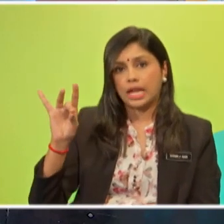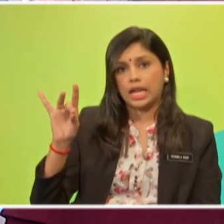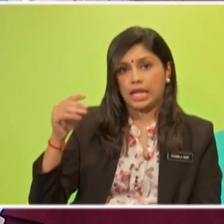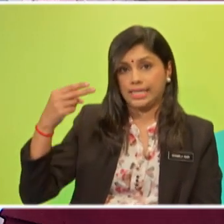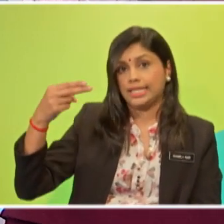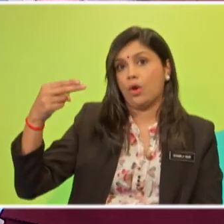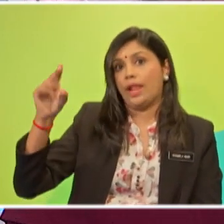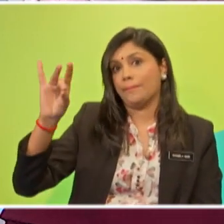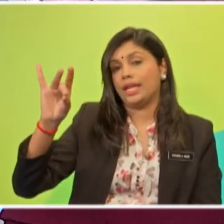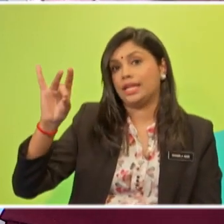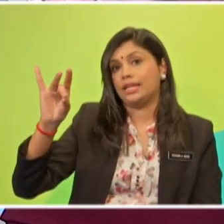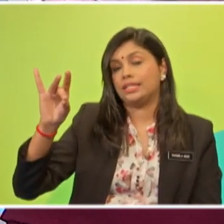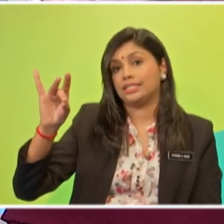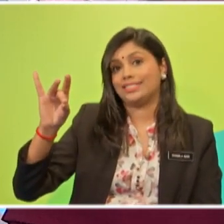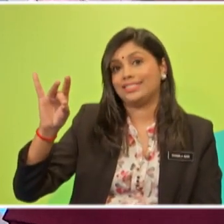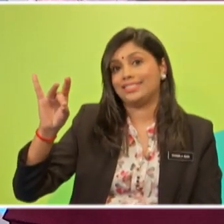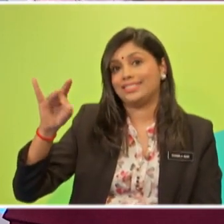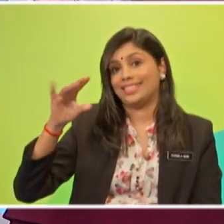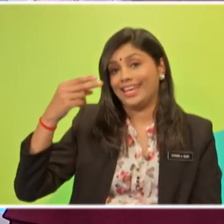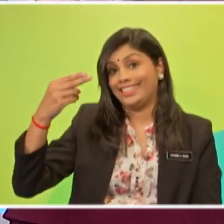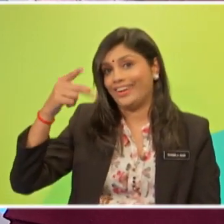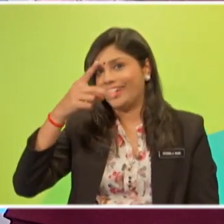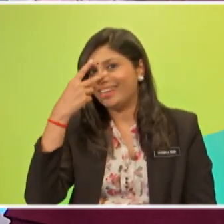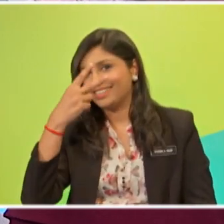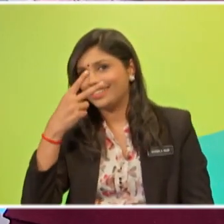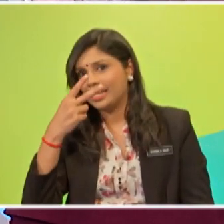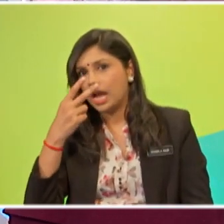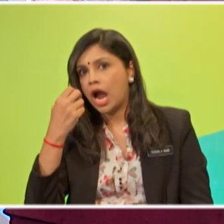Nombor lapan warna hijau tu? Jom kita tengok sama-sama.